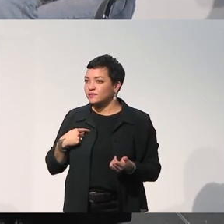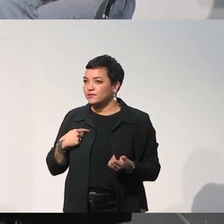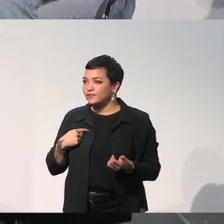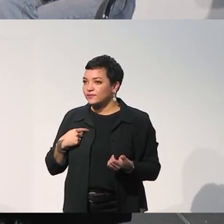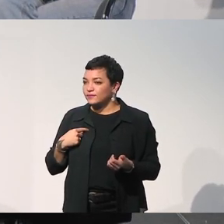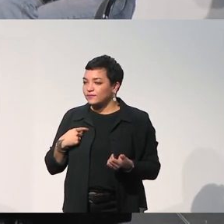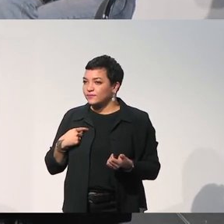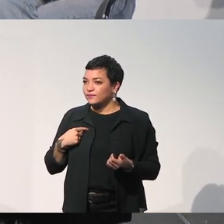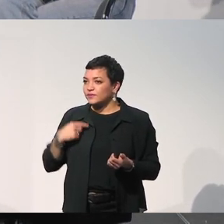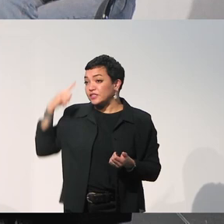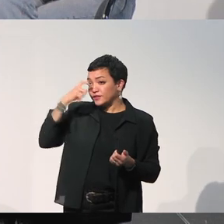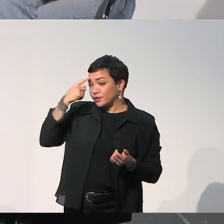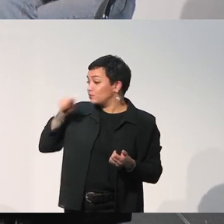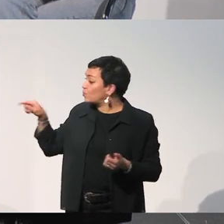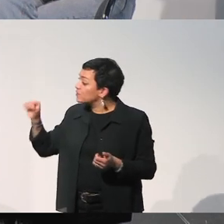le cas sans doute de Sabine,